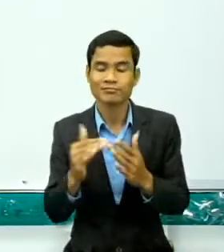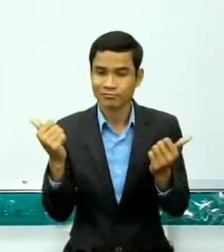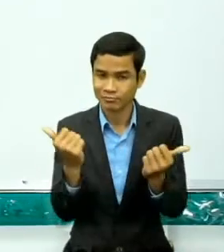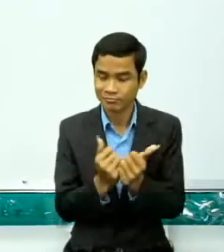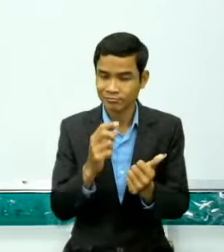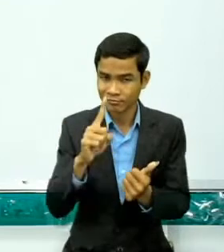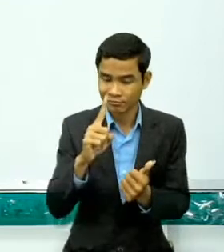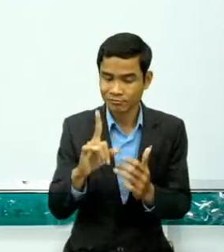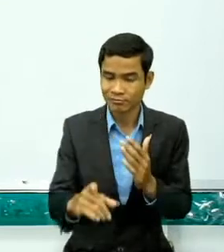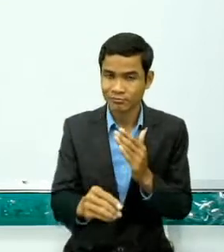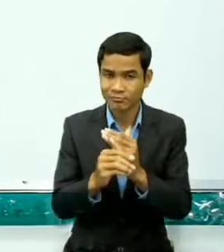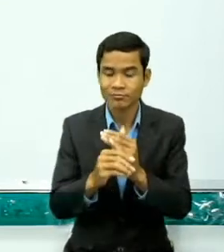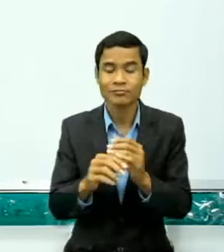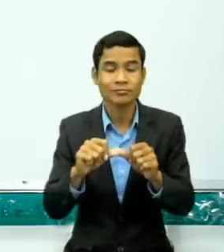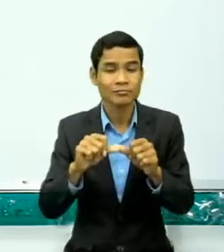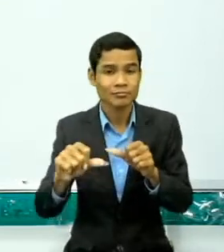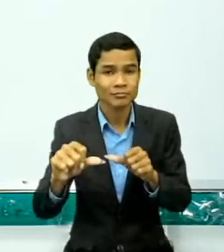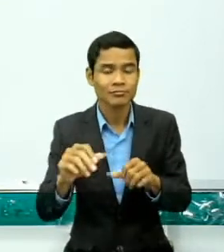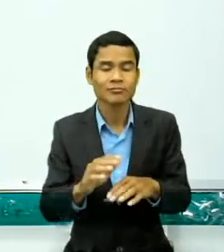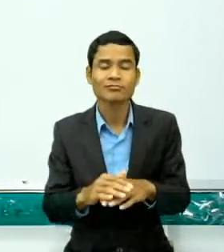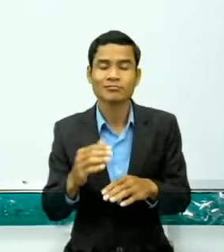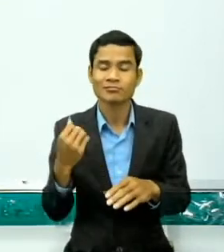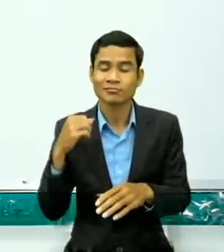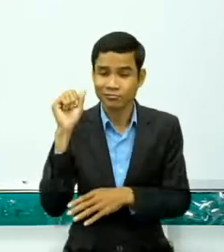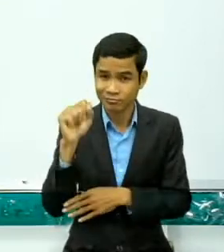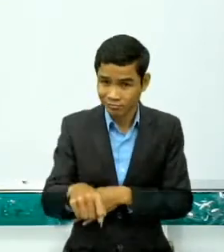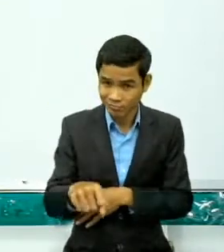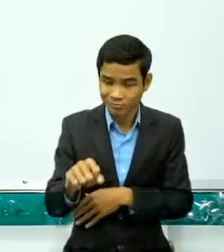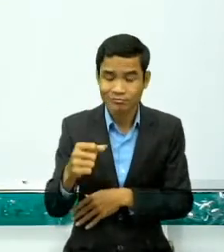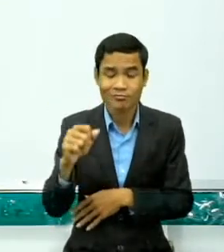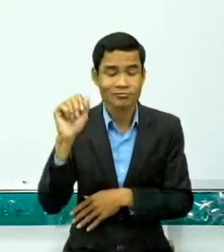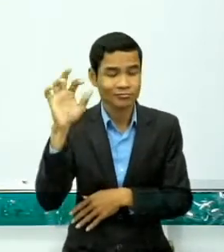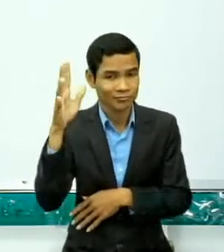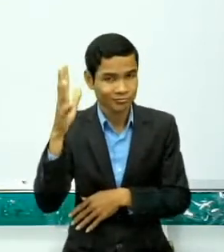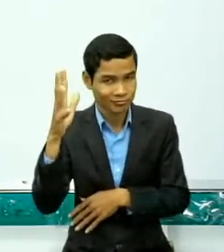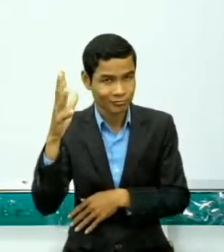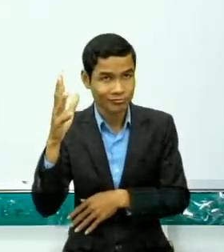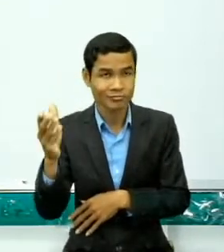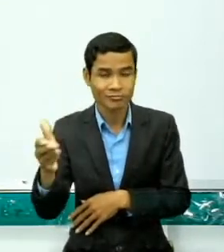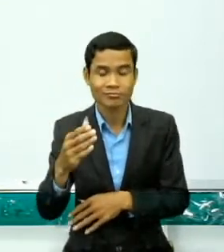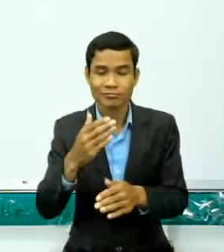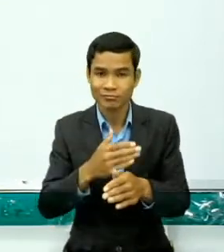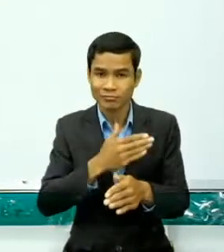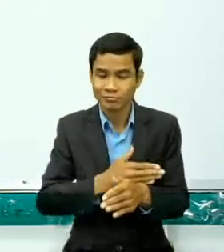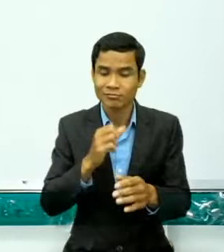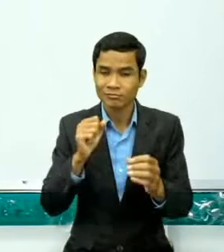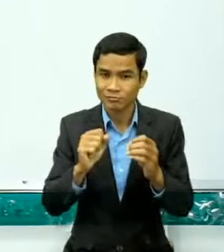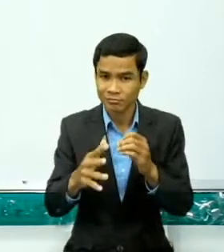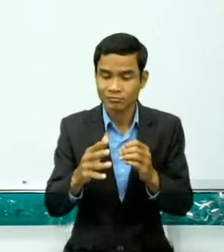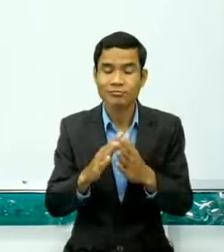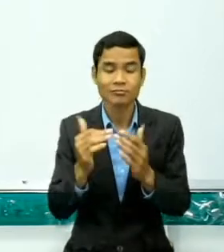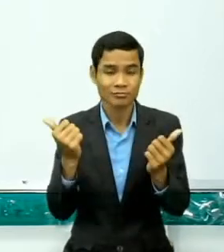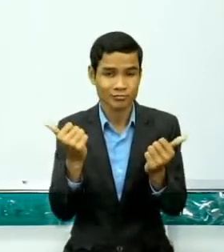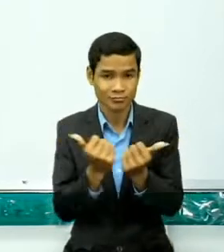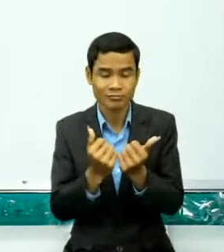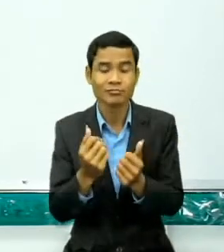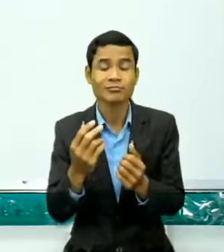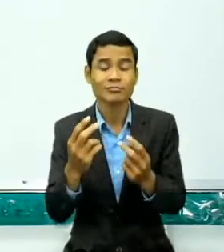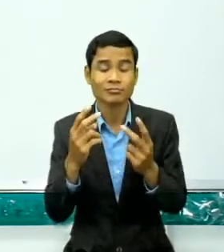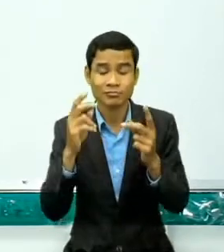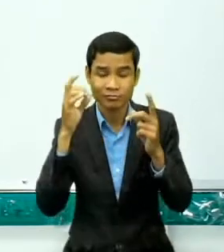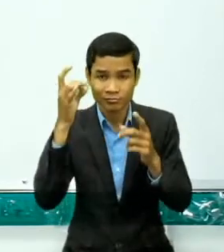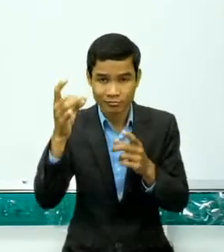មួយទៀតគឺល្បែងបាបចាស់ឬឬទេចាមុននឹងលេងល្បែងអ្នកគ្រូណែនាំកូនសិនកូនមើលមក